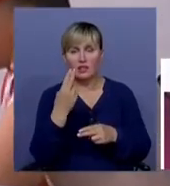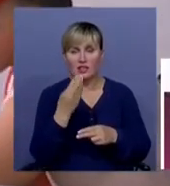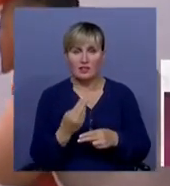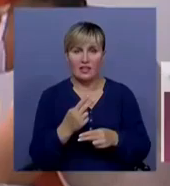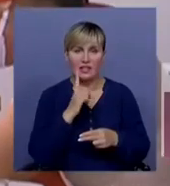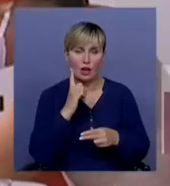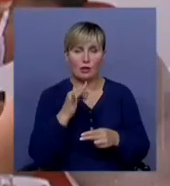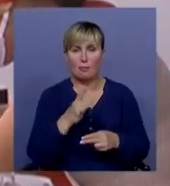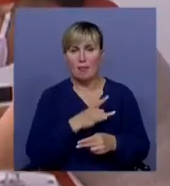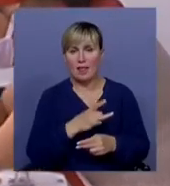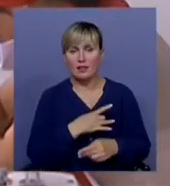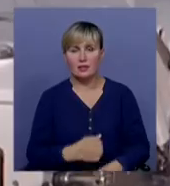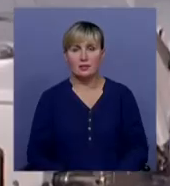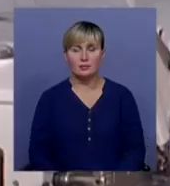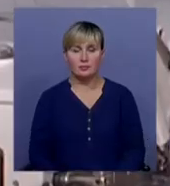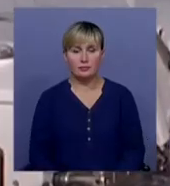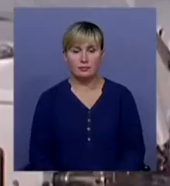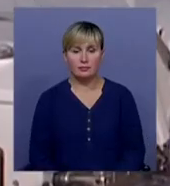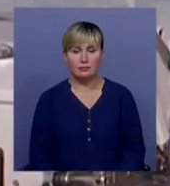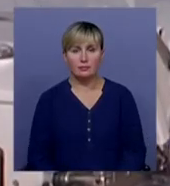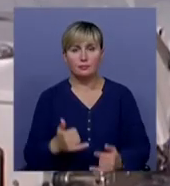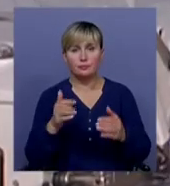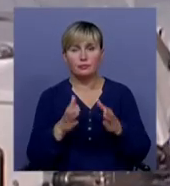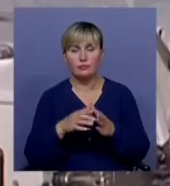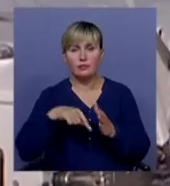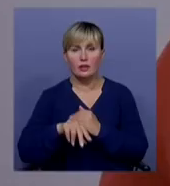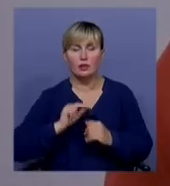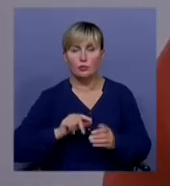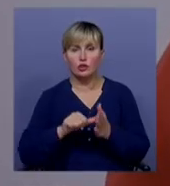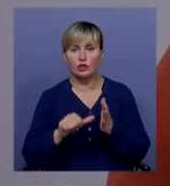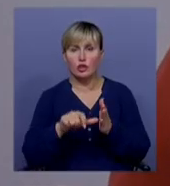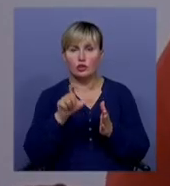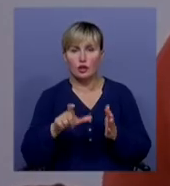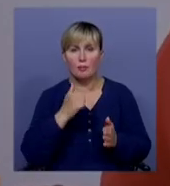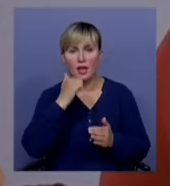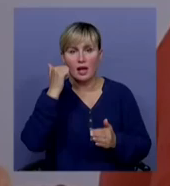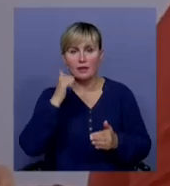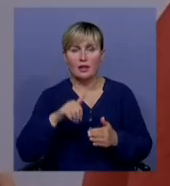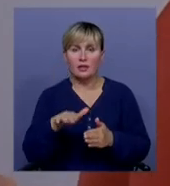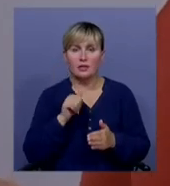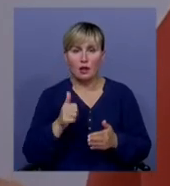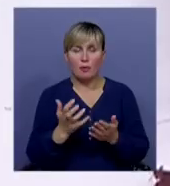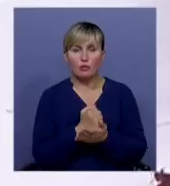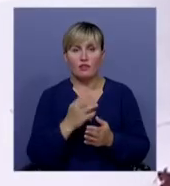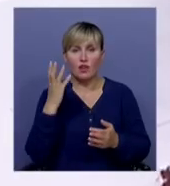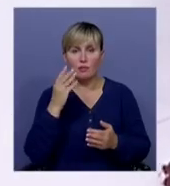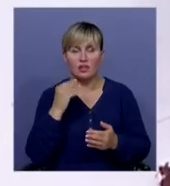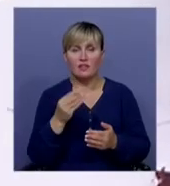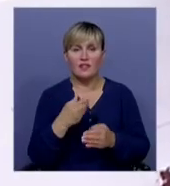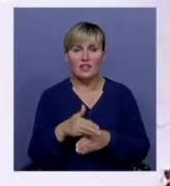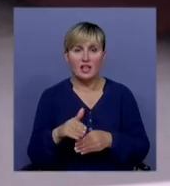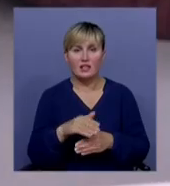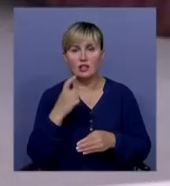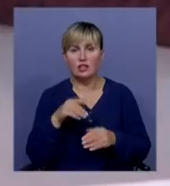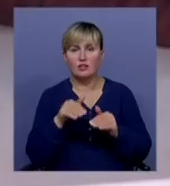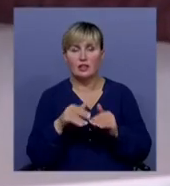хаки и белый цвет. Сейчас в компании трудится порядка 60 человек. Благодаря займу, полученному в Алматы Финанс, владельцы